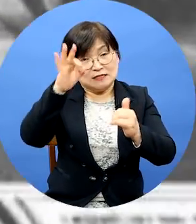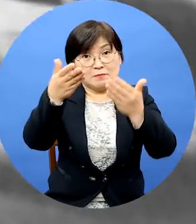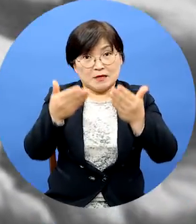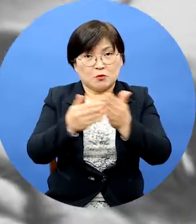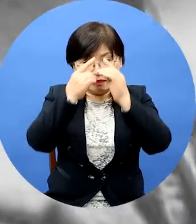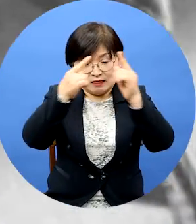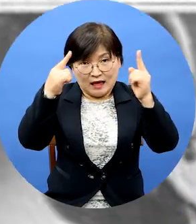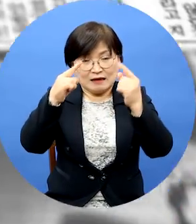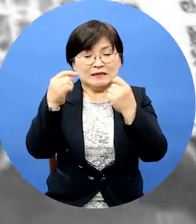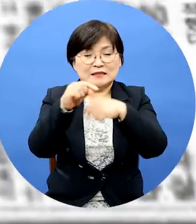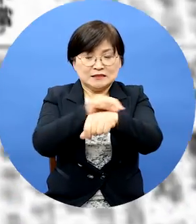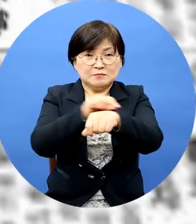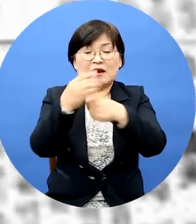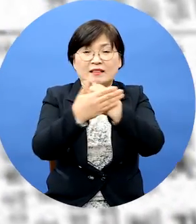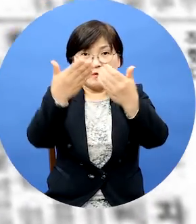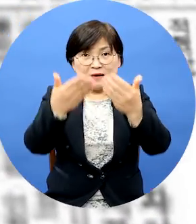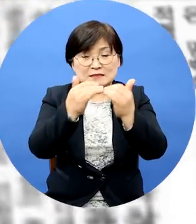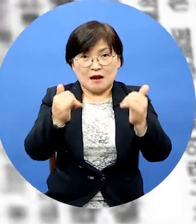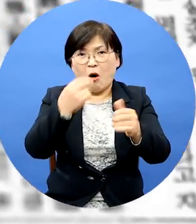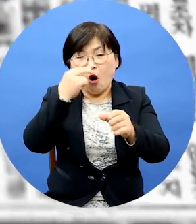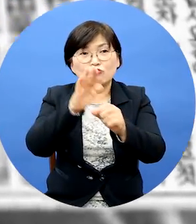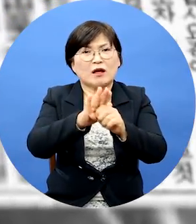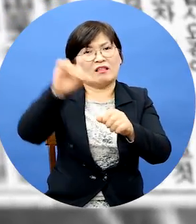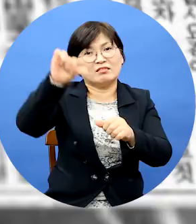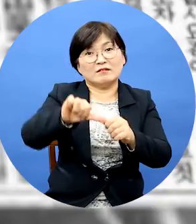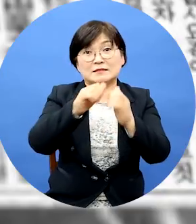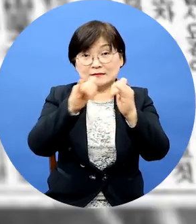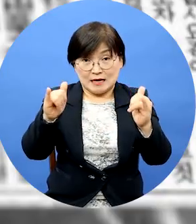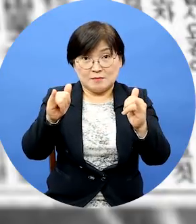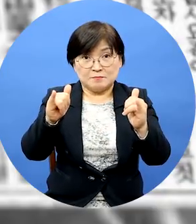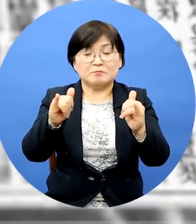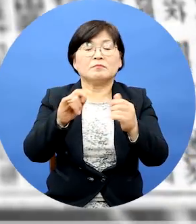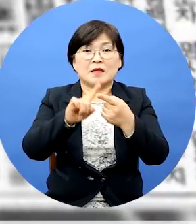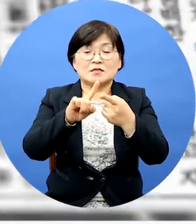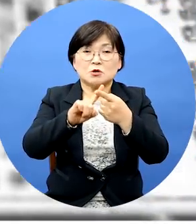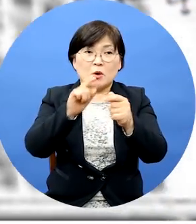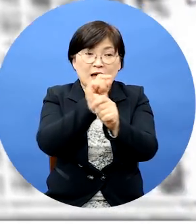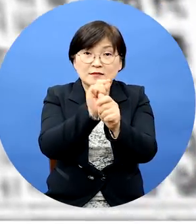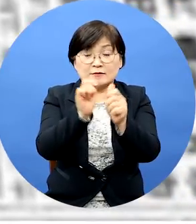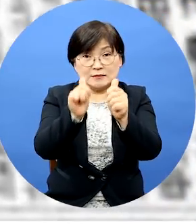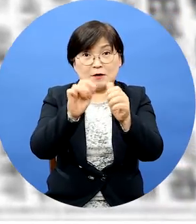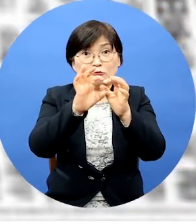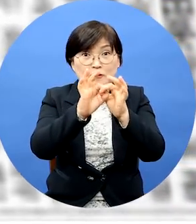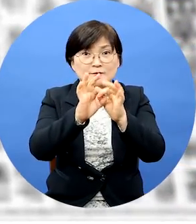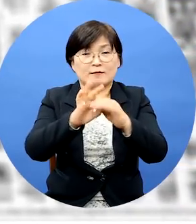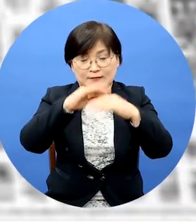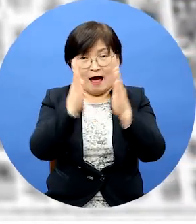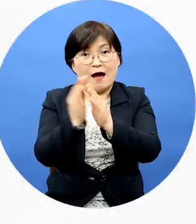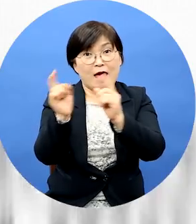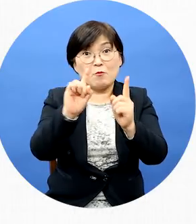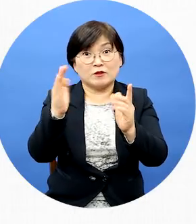입시에서 특혜를 받은 일부 학생 때문에 억울하게 입시에서 낙방했던 학생들도 행정심판을 통해 억울함을